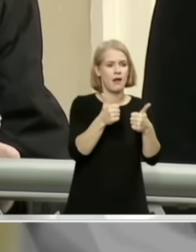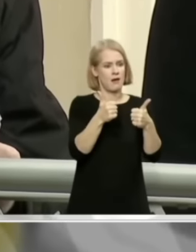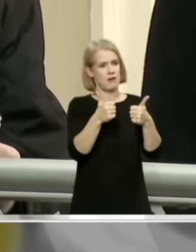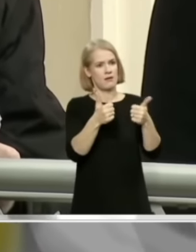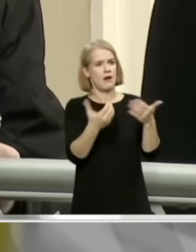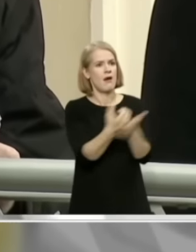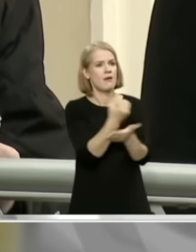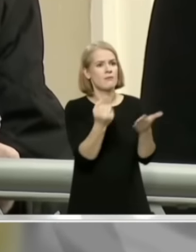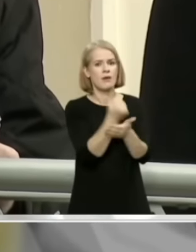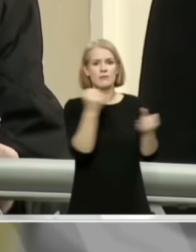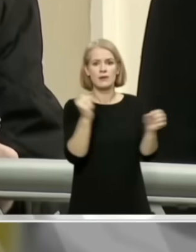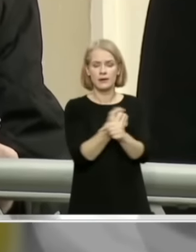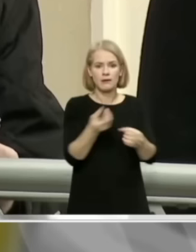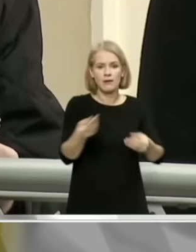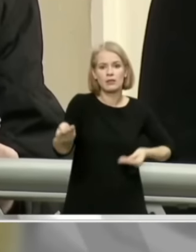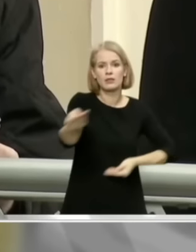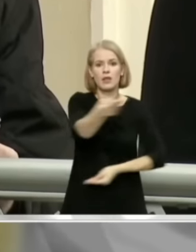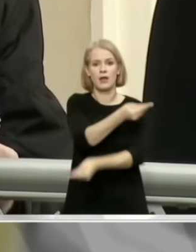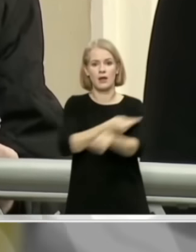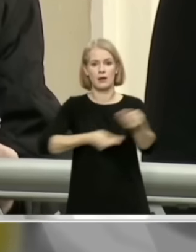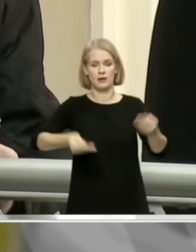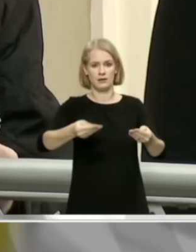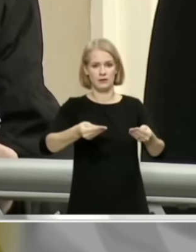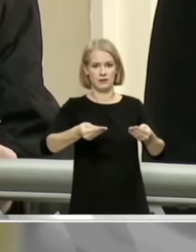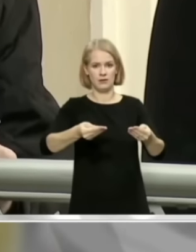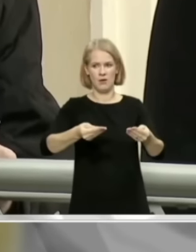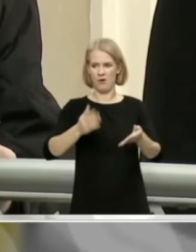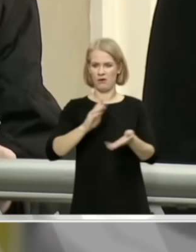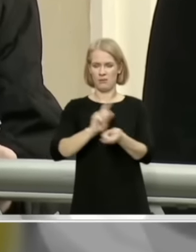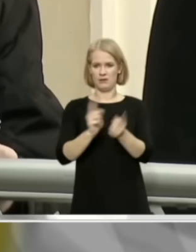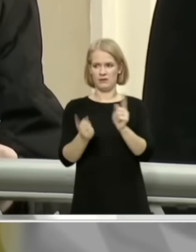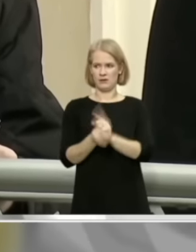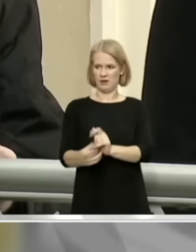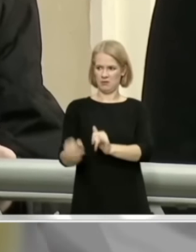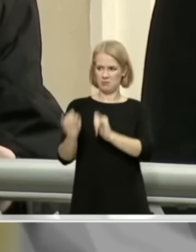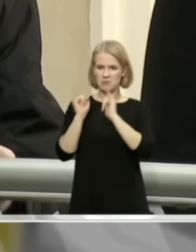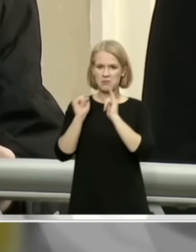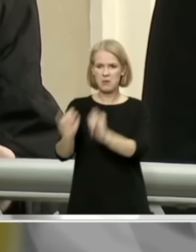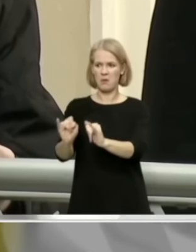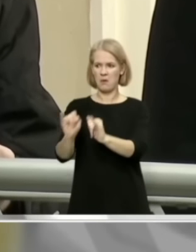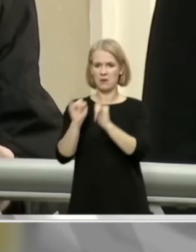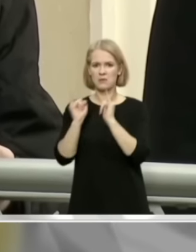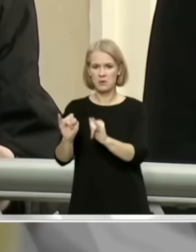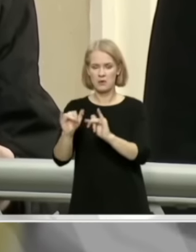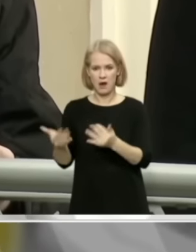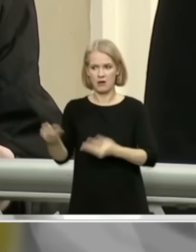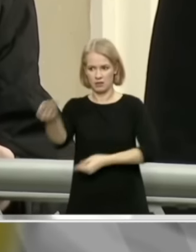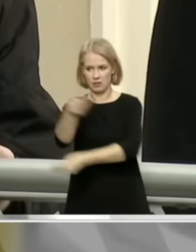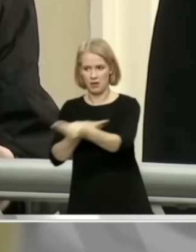laimėjimus, o ne pikdžiugą ir apkalbą.